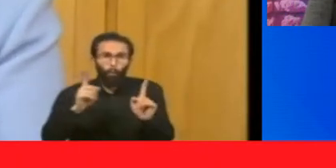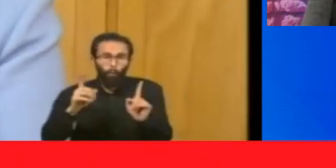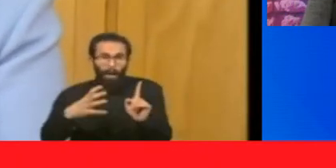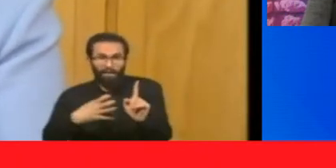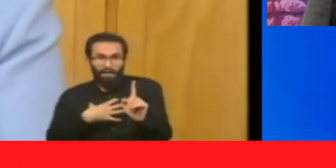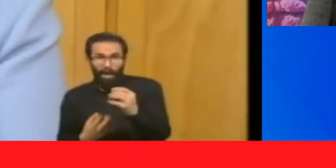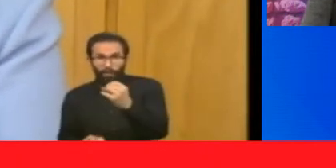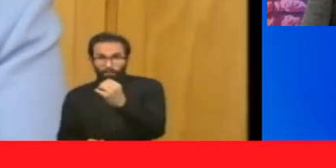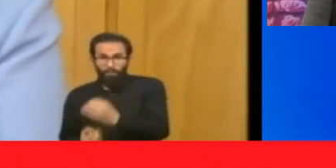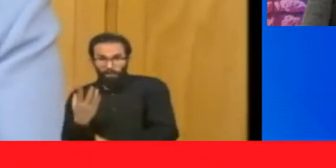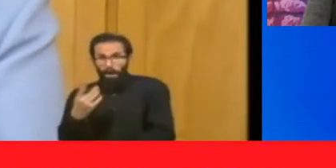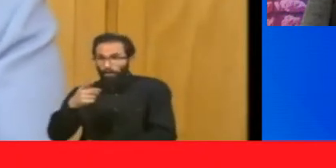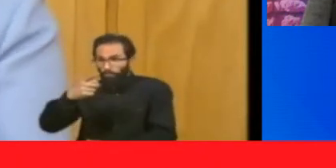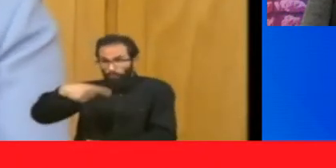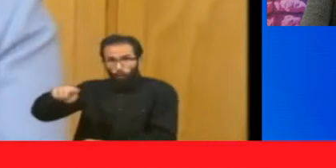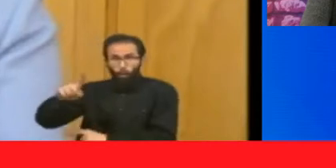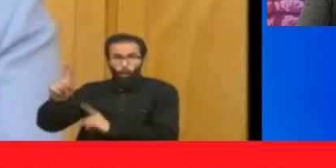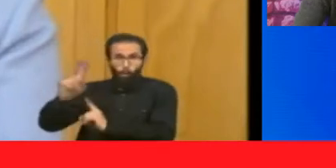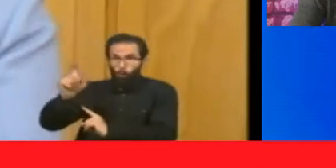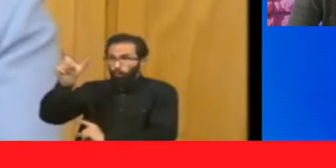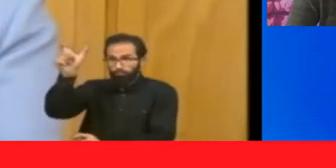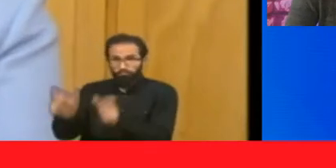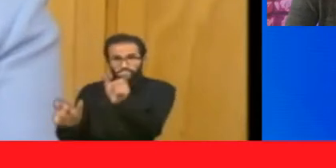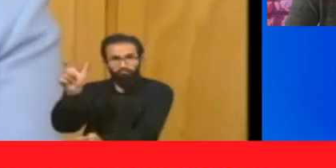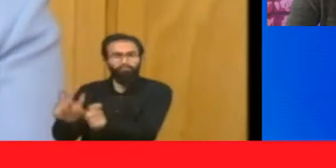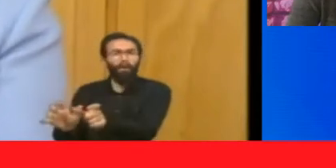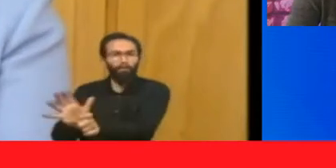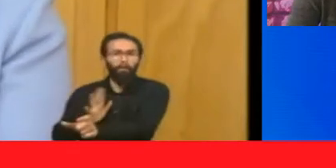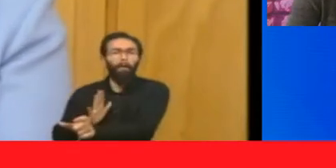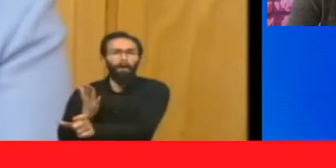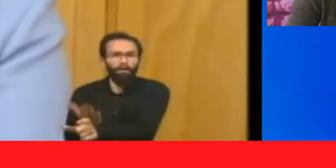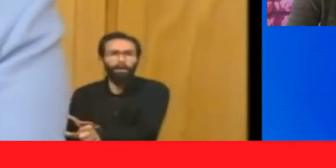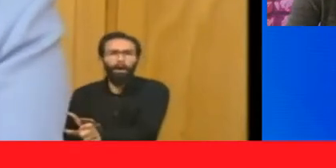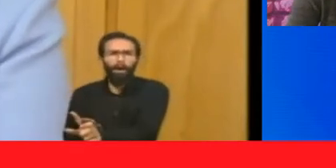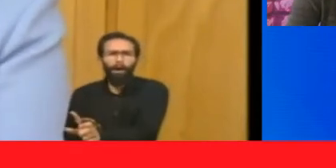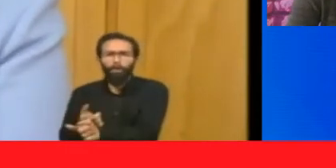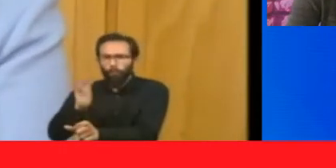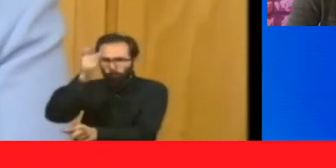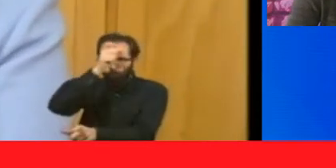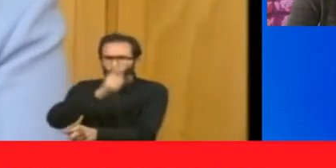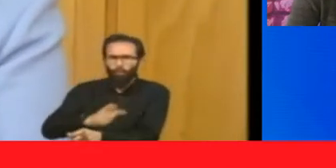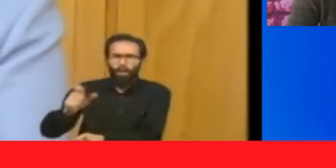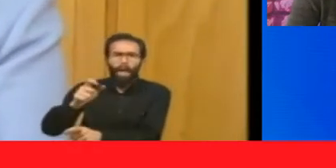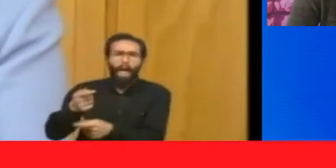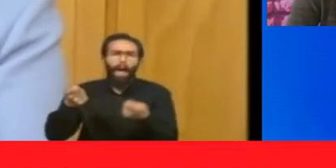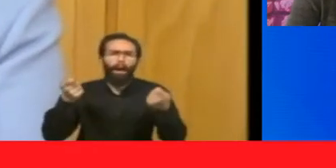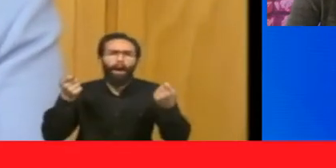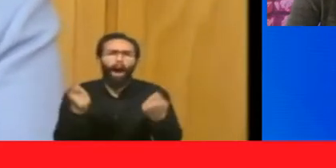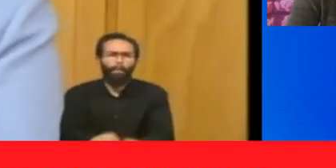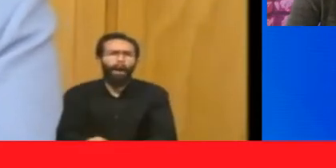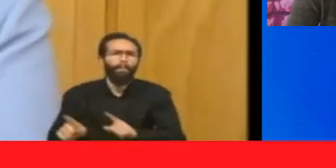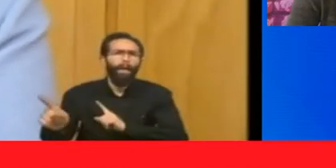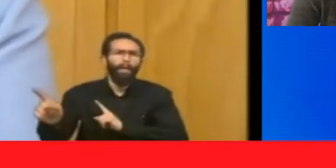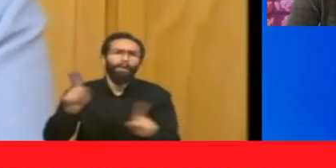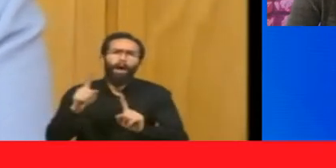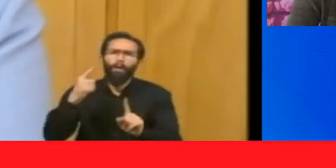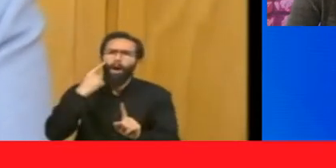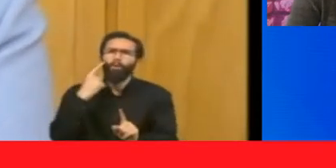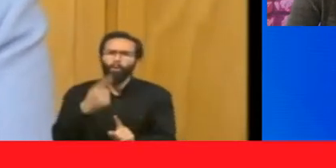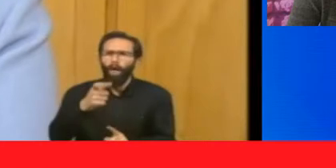çıkan hukukçular var ise, kapatma davasıyla ülkeyi karanlığa gömmek isteyenlerin